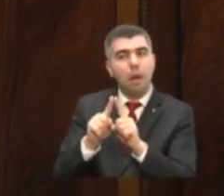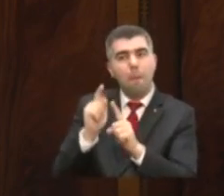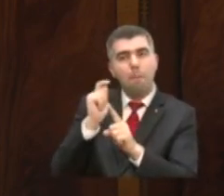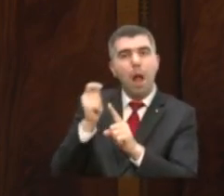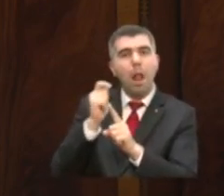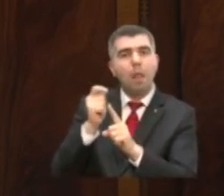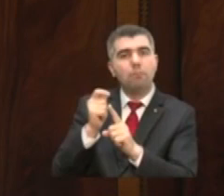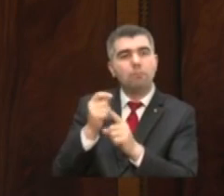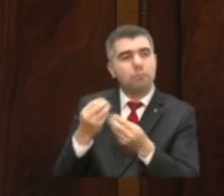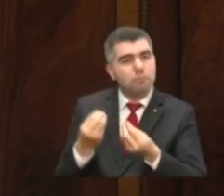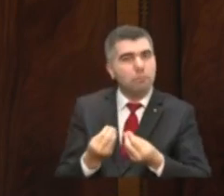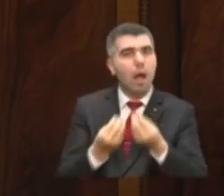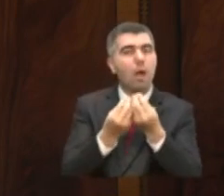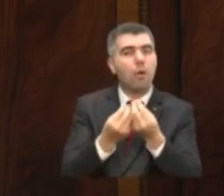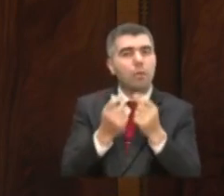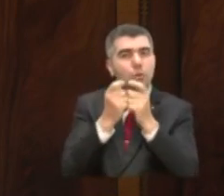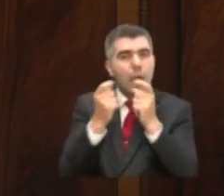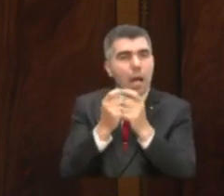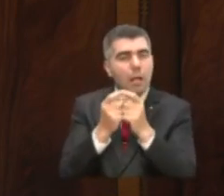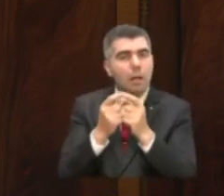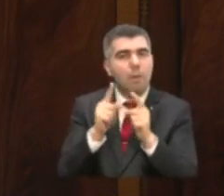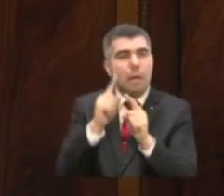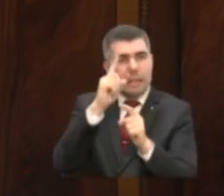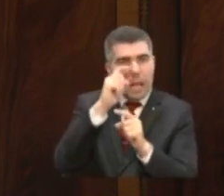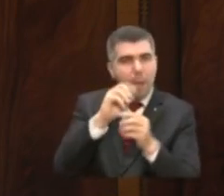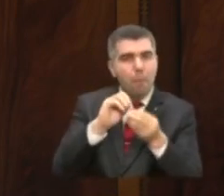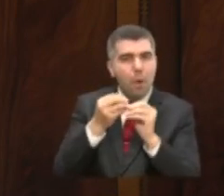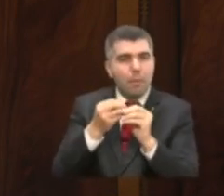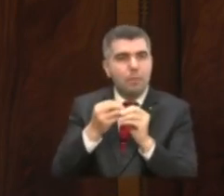شأنها تعزيز قدرة المقاولة على تخطي الصعوبات.